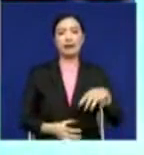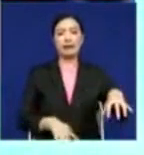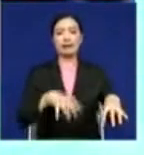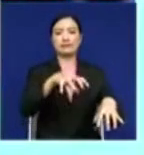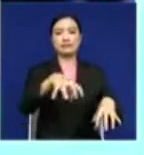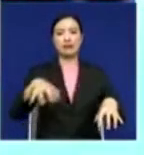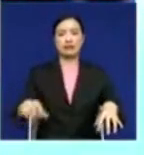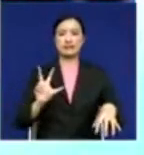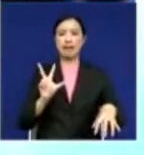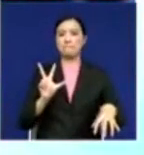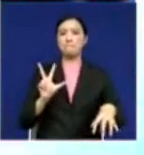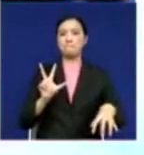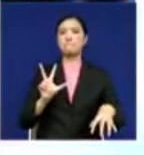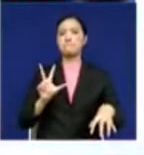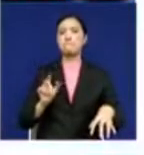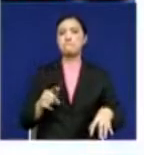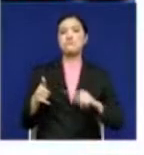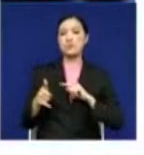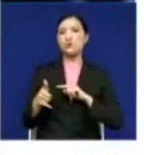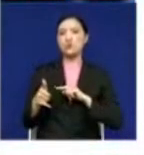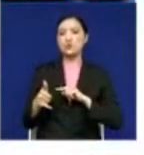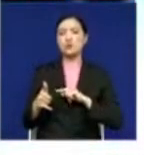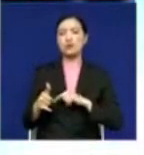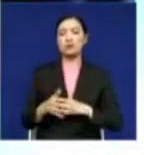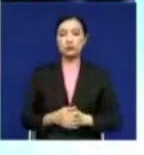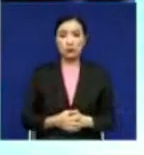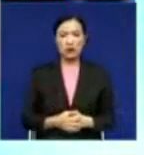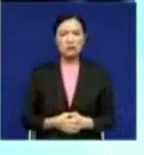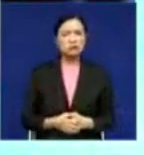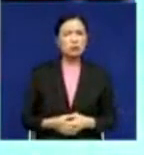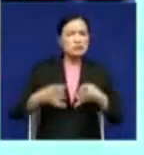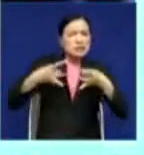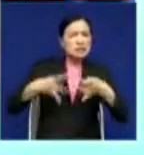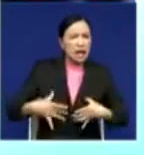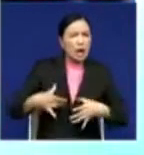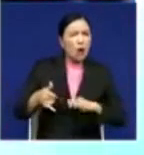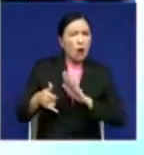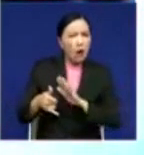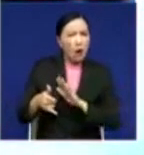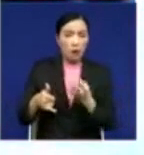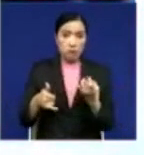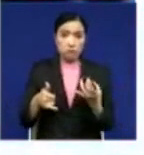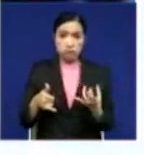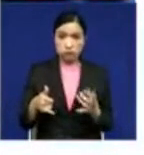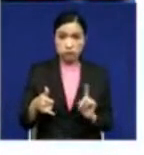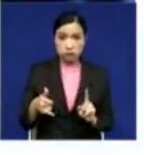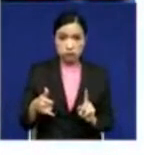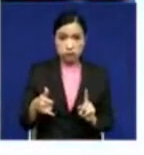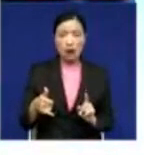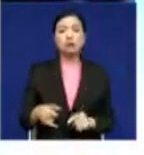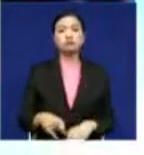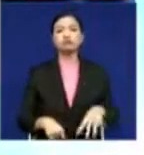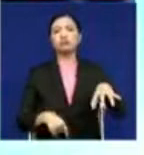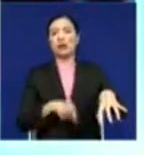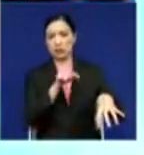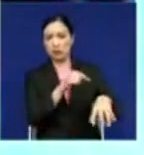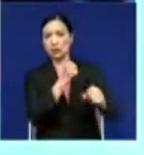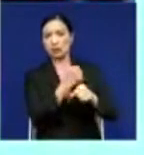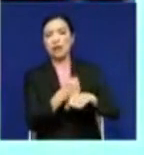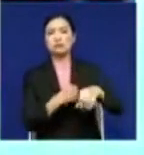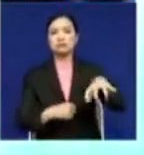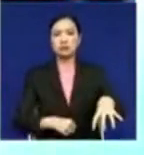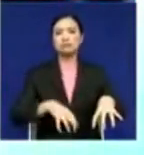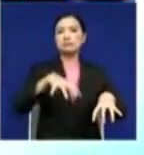ดังนั้นนะครับเห็นว่าความเสี่ยงที่เกิดขึ้นนะครับก็คือในที่ทำงานนะครับ3